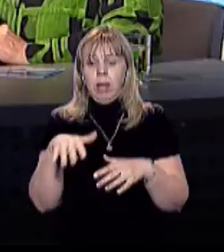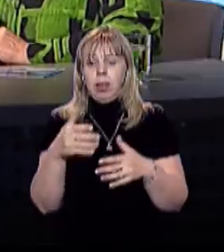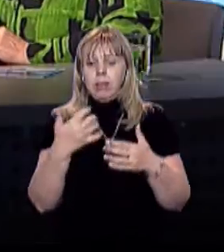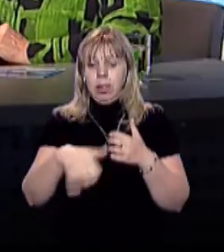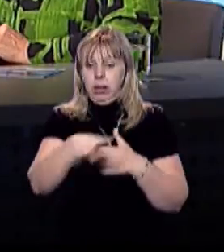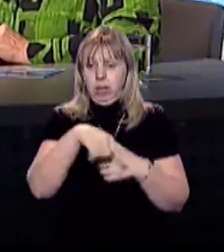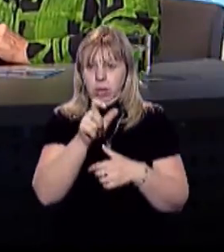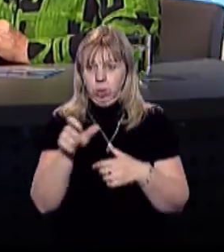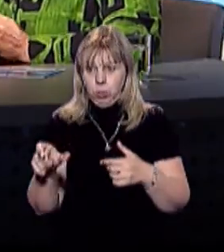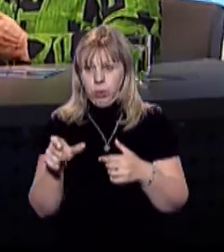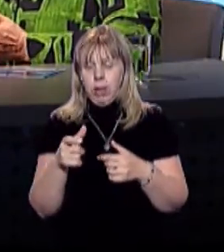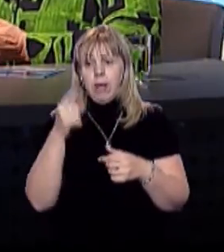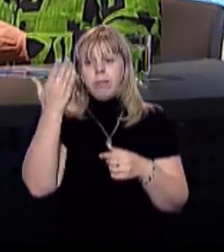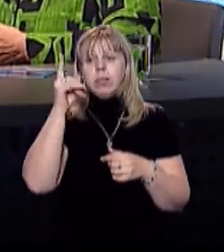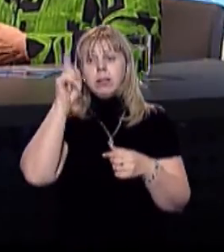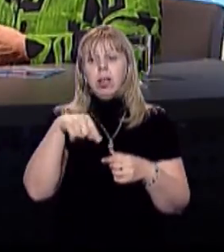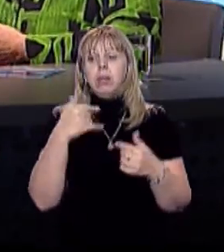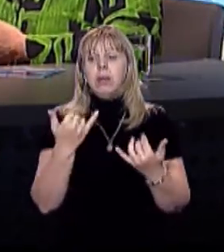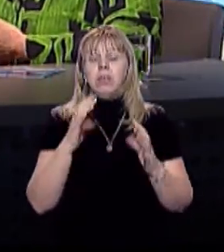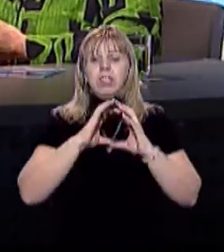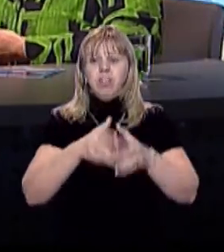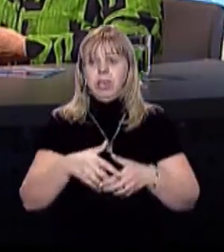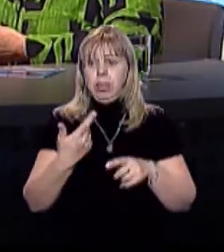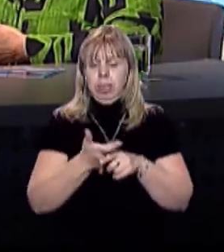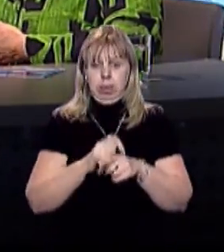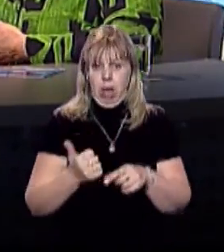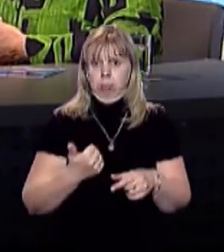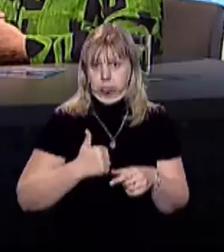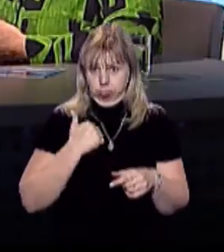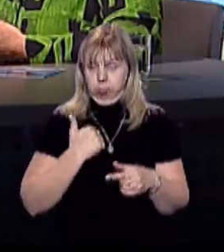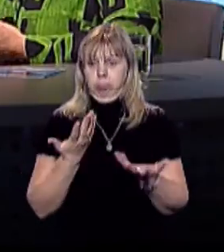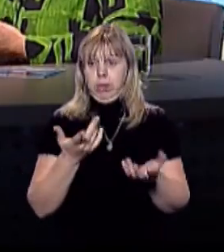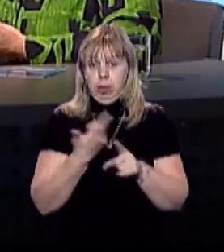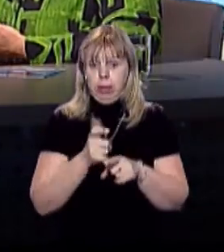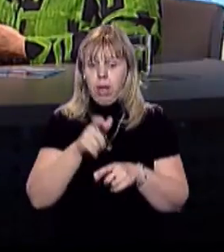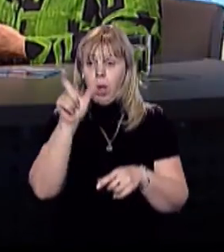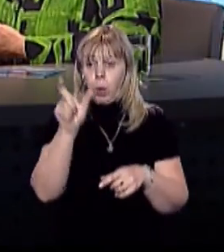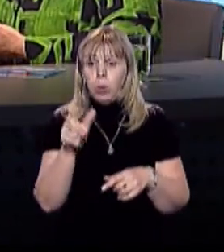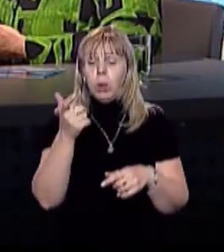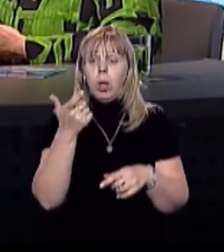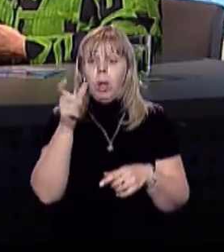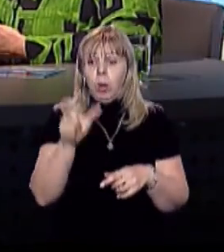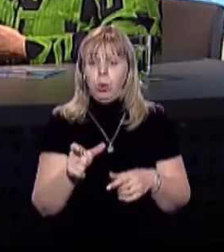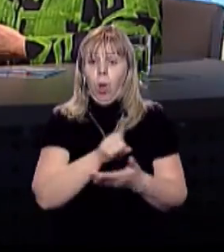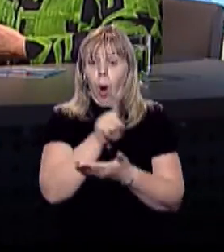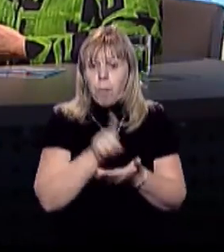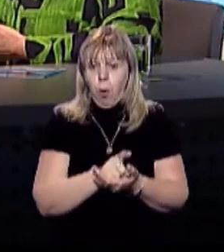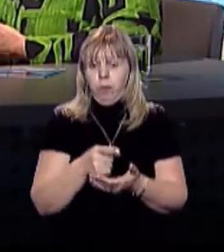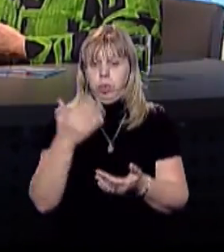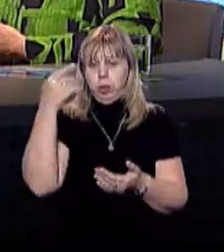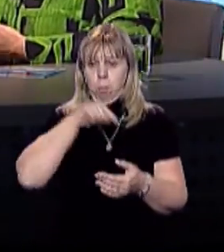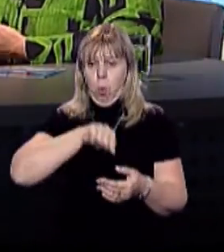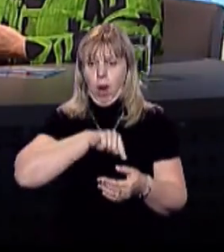населення. Ви знаєте, що у цілому світі це дуже престижно, і це люди врахують своїм обов'язком